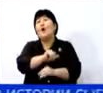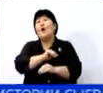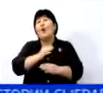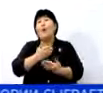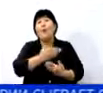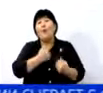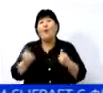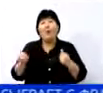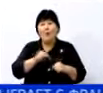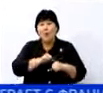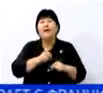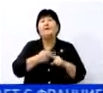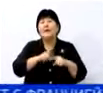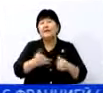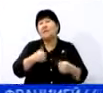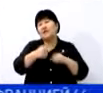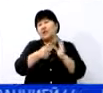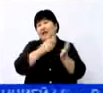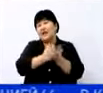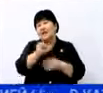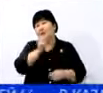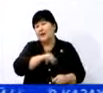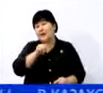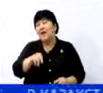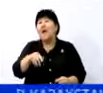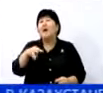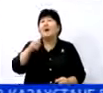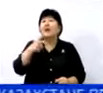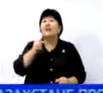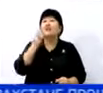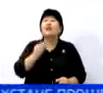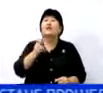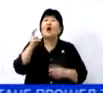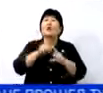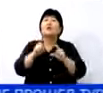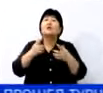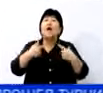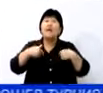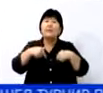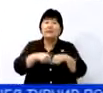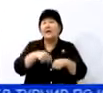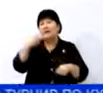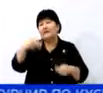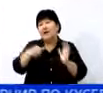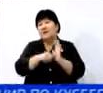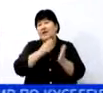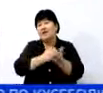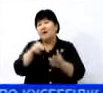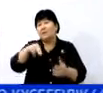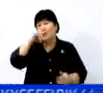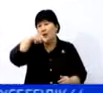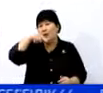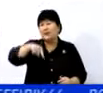своих ветеранов с юбилеем. Я 16 лет проработала в Мангышлакском производственном объединении, 26 лет в